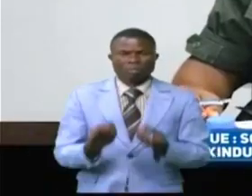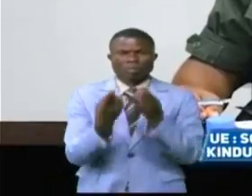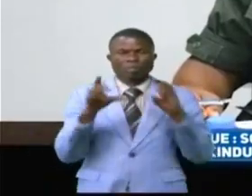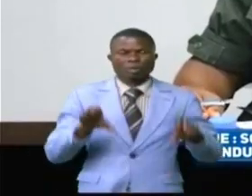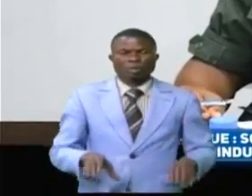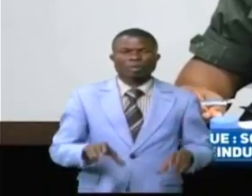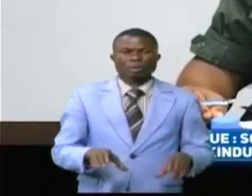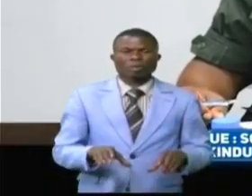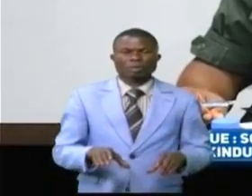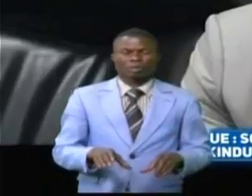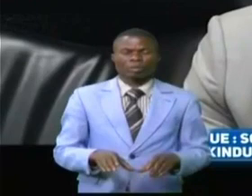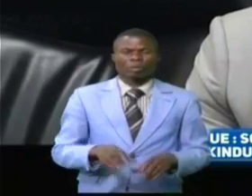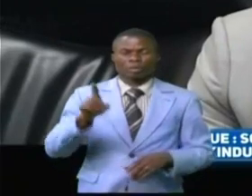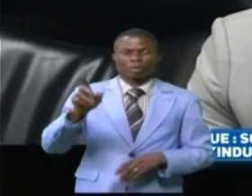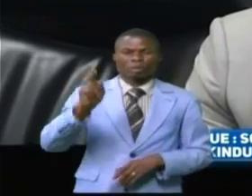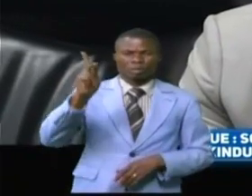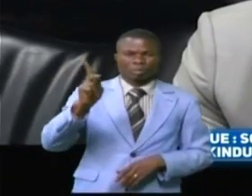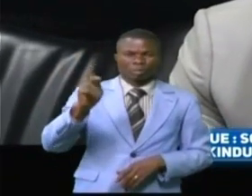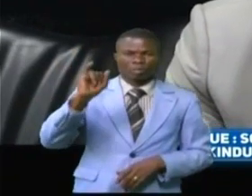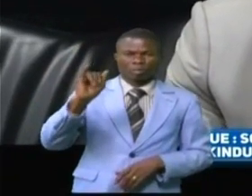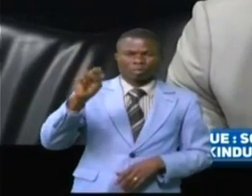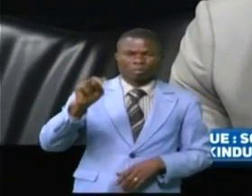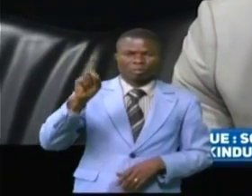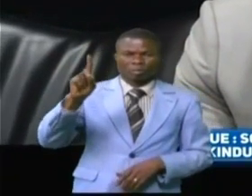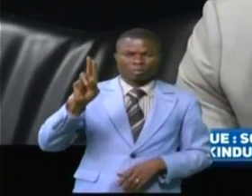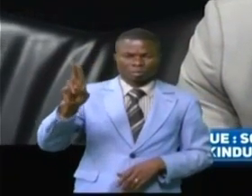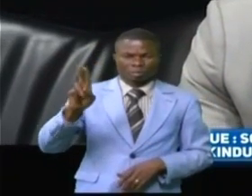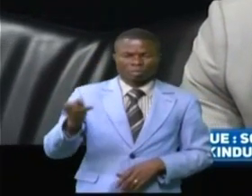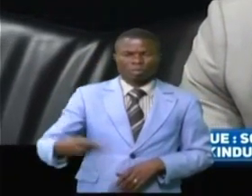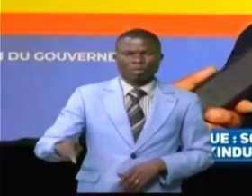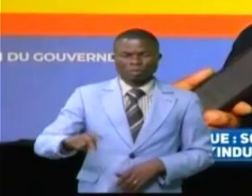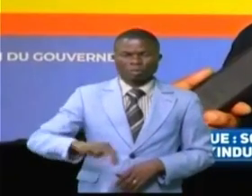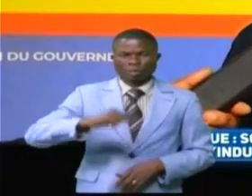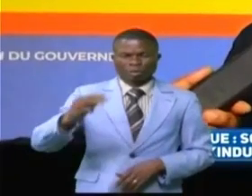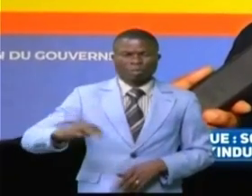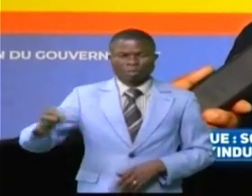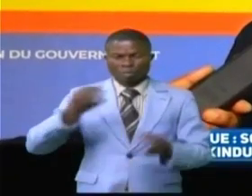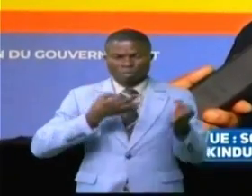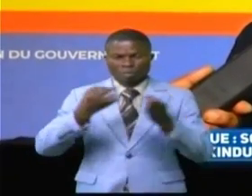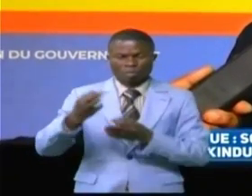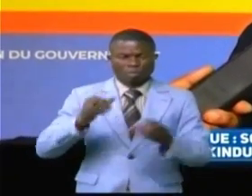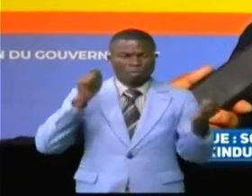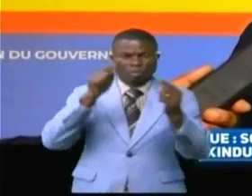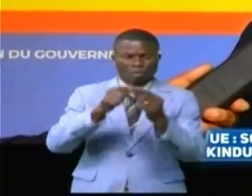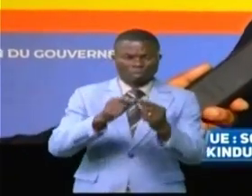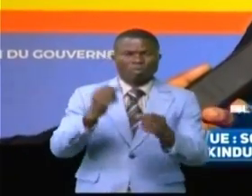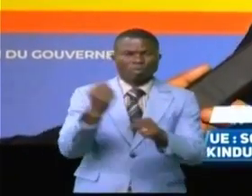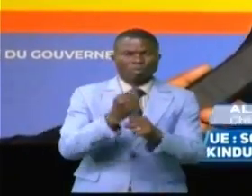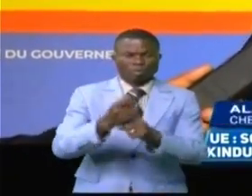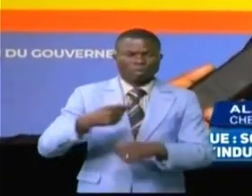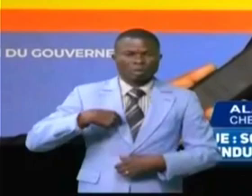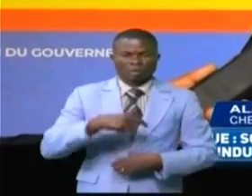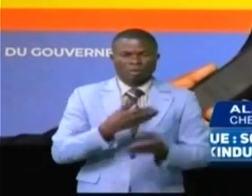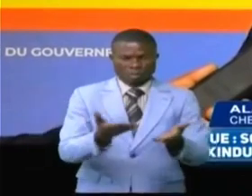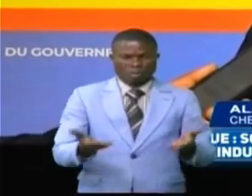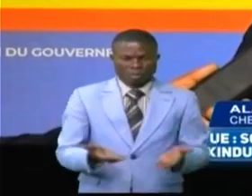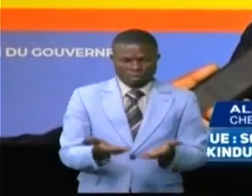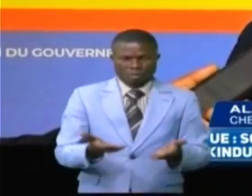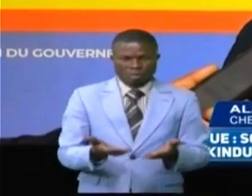Congo à Kindu, dans la province du Maniema. Donc nous avons expliqué un peu le but de cette mission de travail.